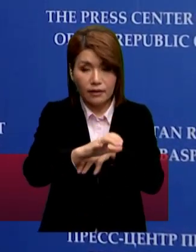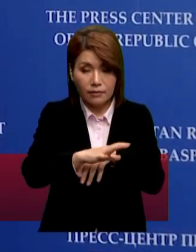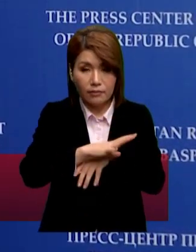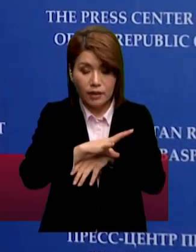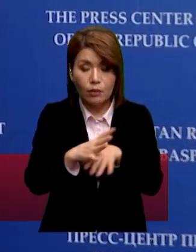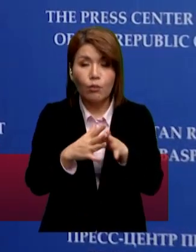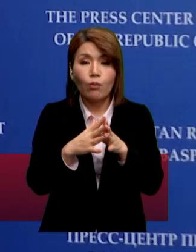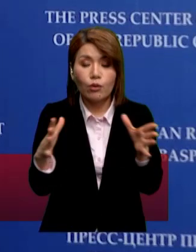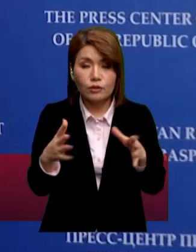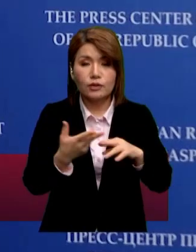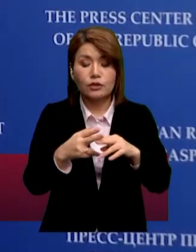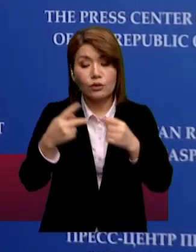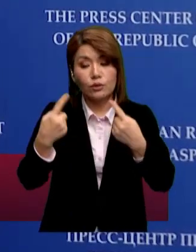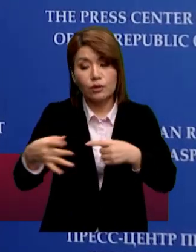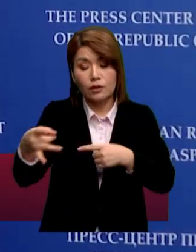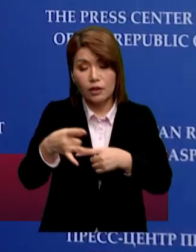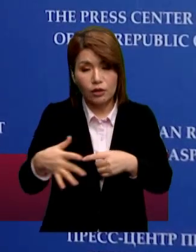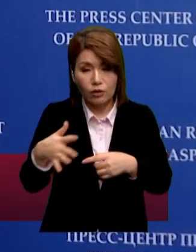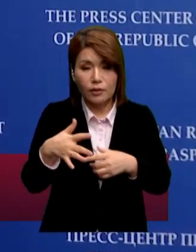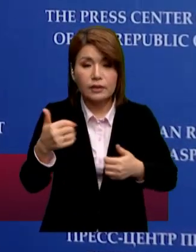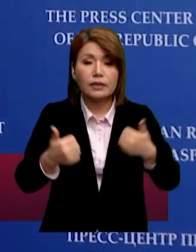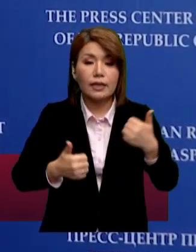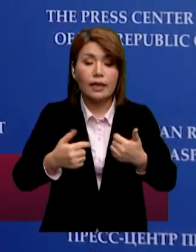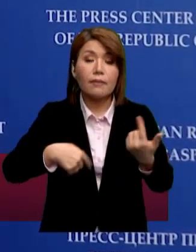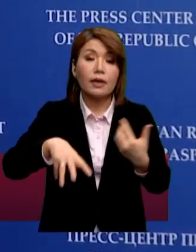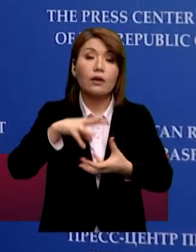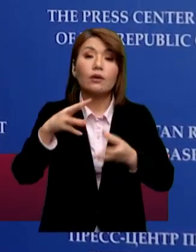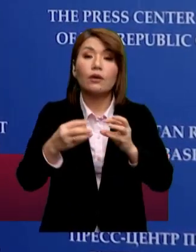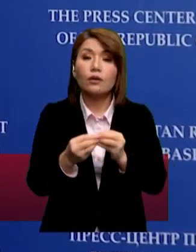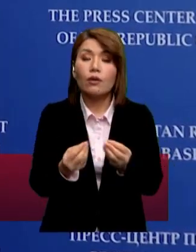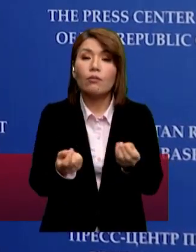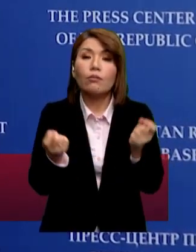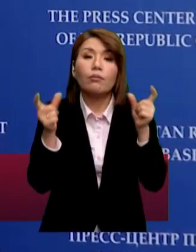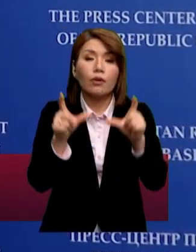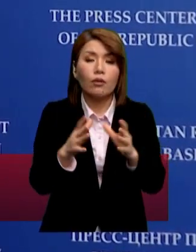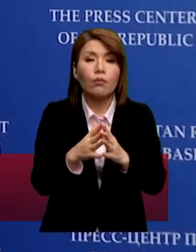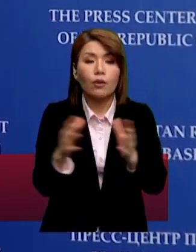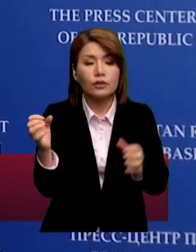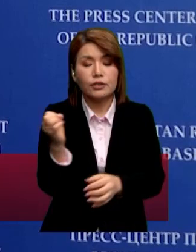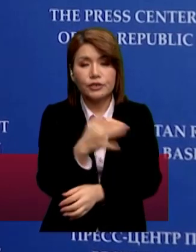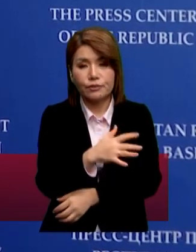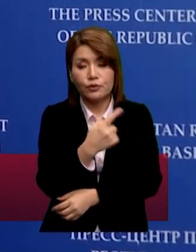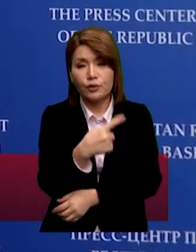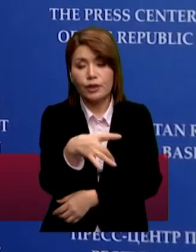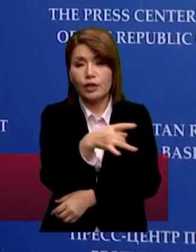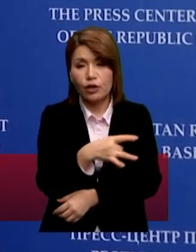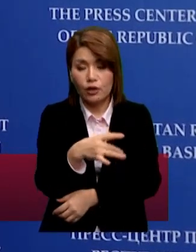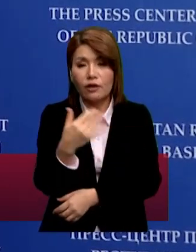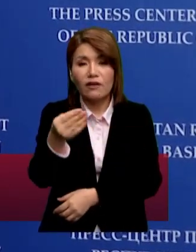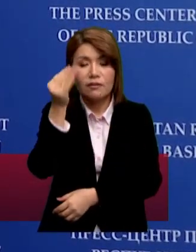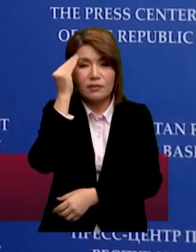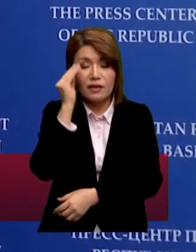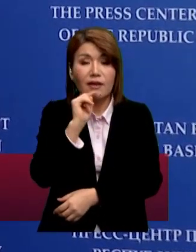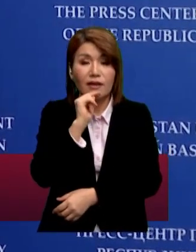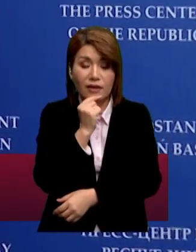наибольшая сумма по сравнению с другими регионами, но в итоге мы получаем наибольший рост цен на продукты. Вы все еще считаете